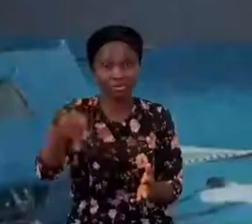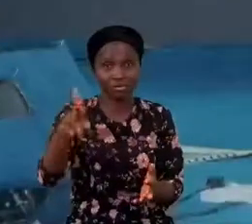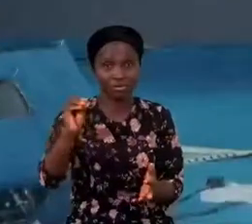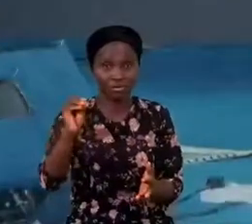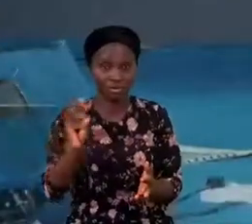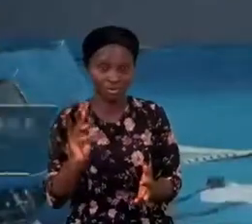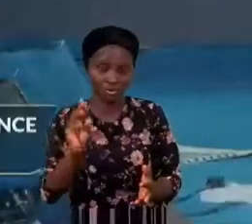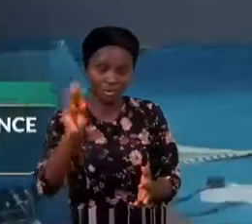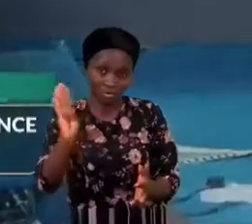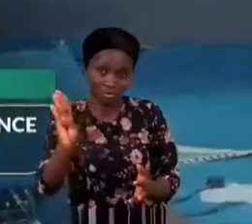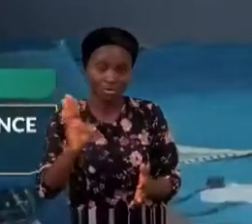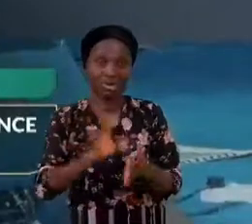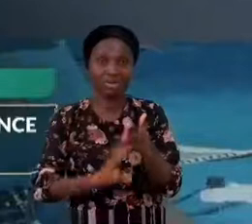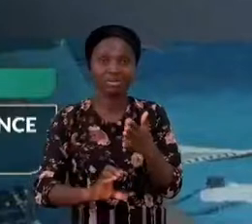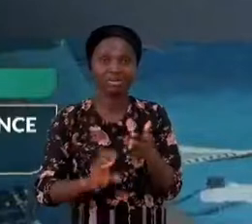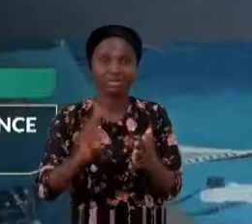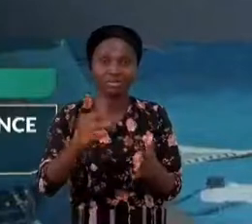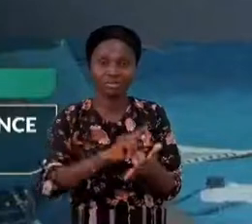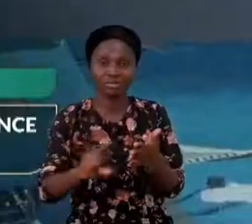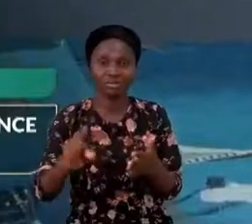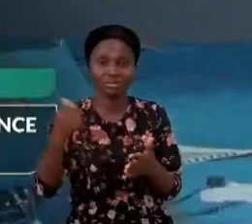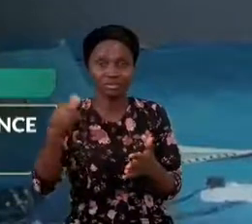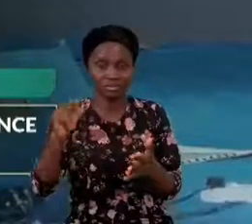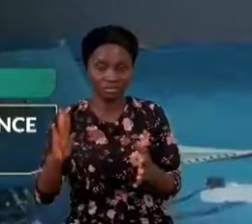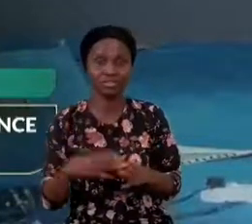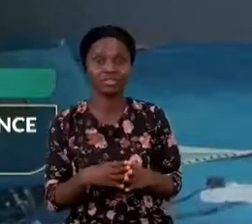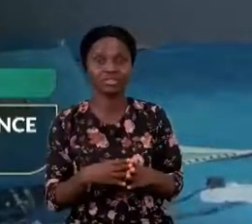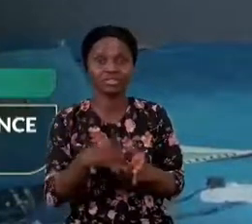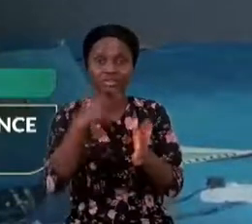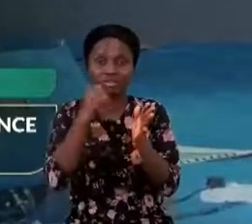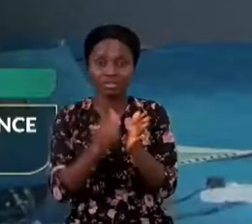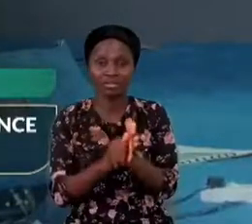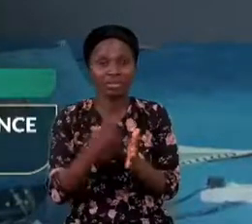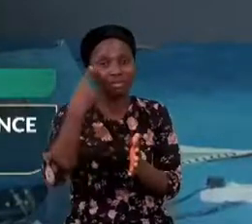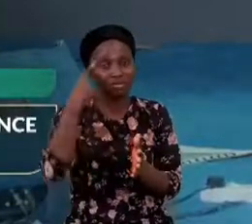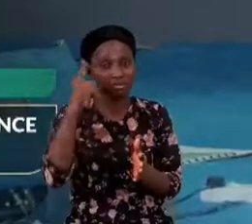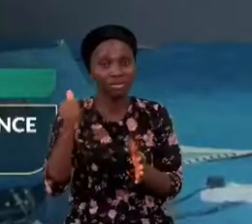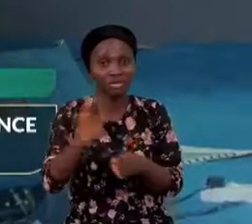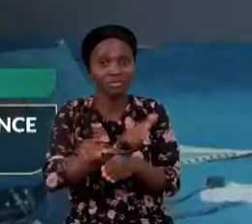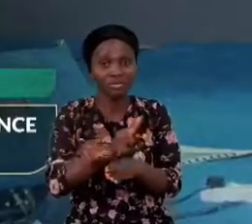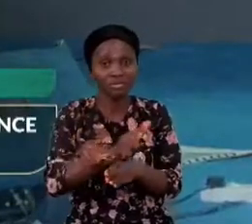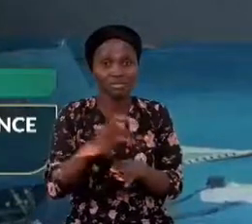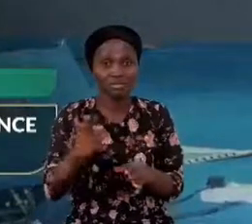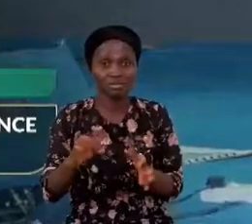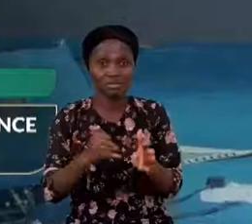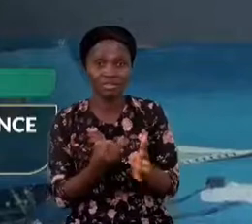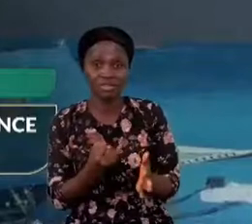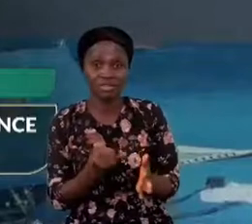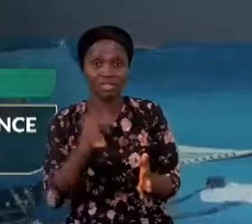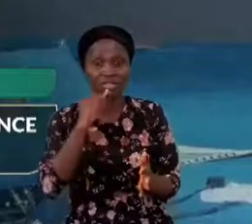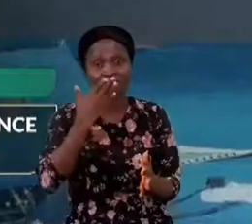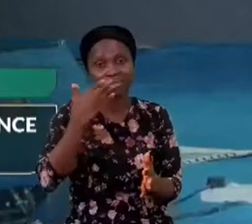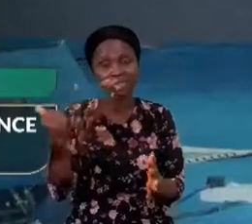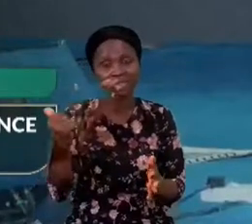Proverbe 3, 14. Car le gain qu'elle procure est préférable à celui de l'argent. Et le profit qu'on en